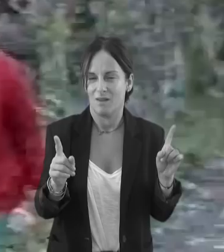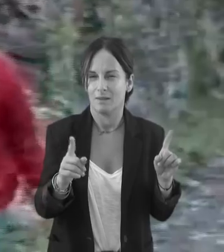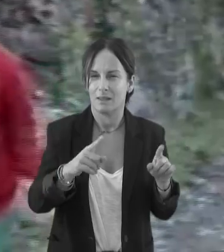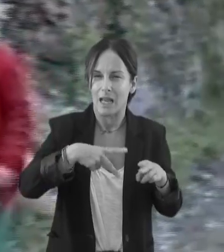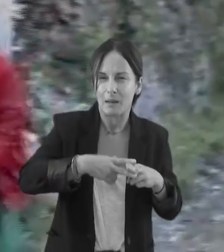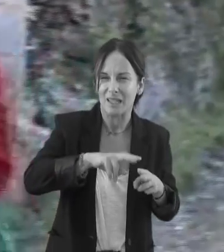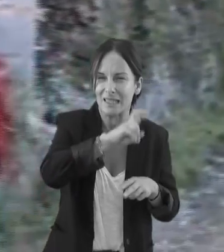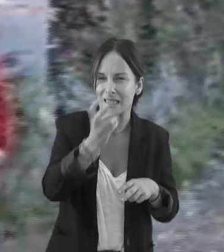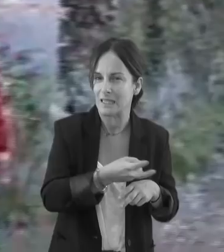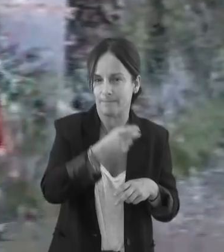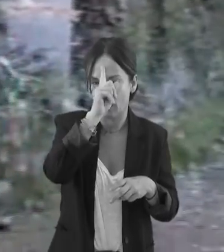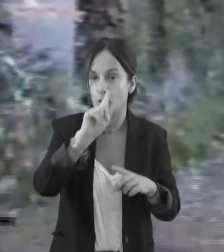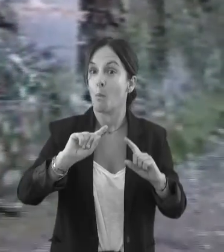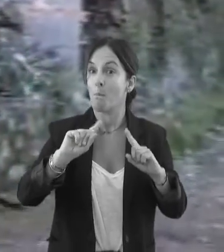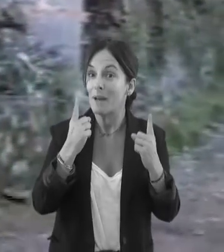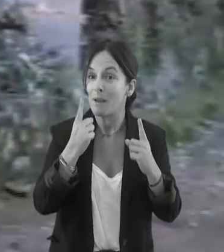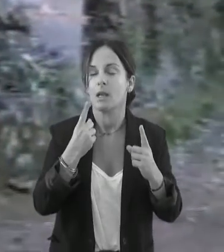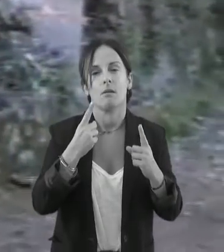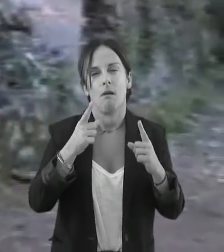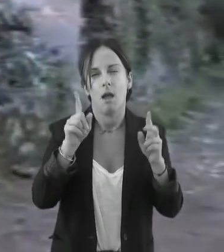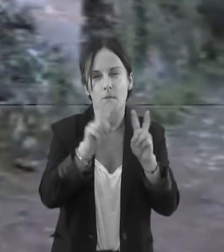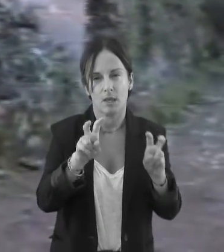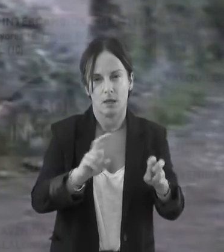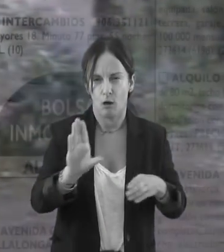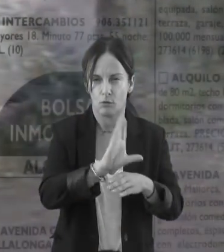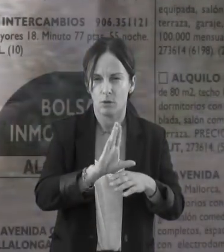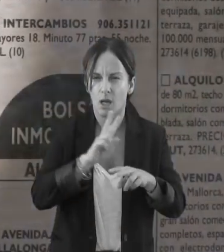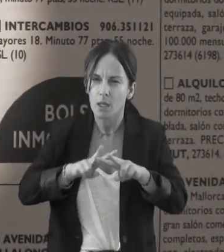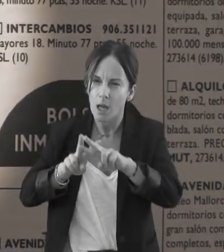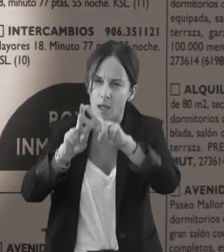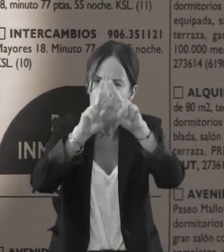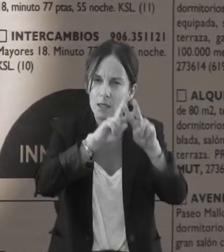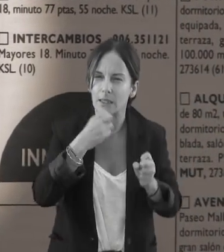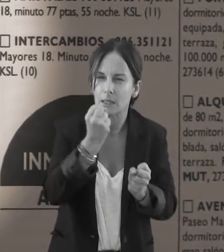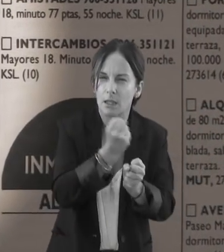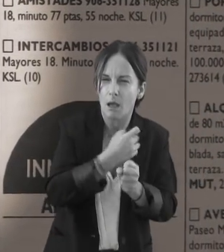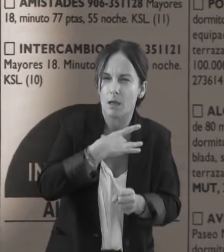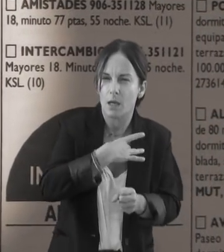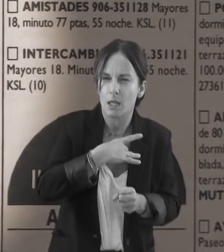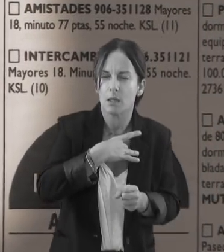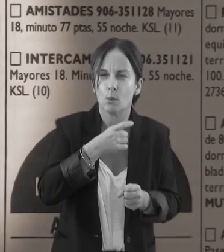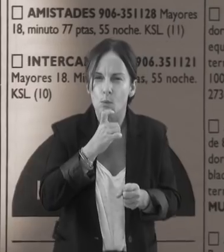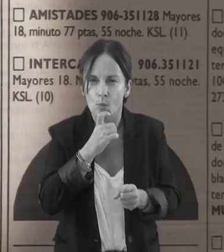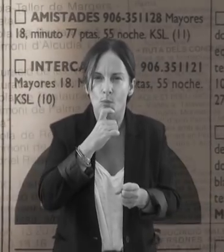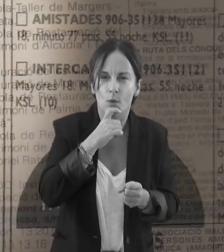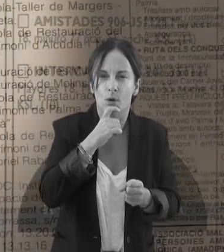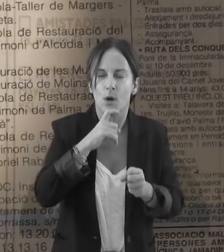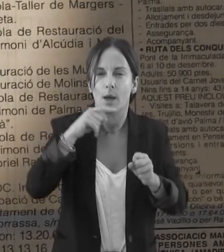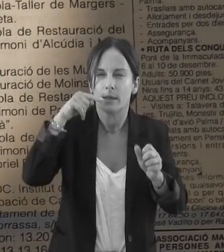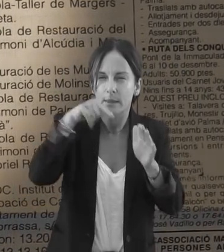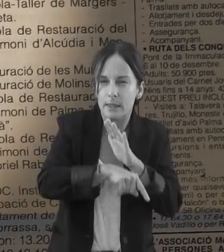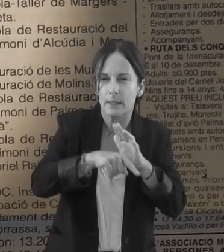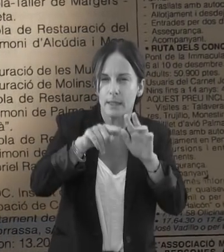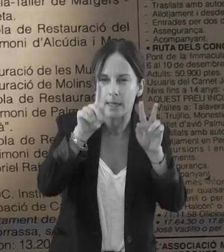Social, va agafar aquesta escola, va assumir aquesta escola. Se van agafar margers que en sabien, però els margers que en sabien era gent major que no